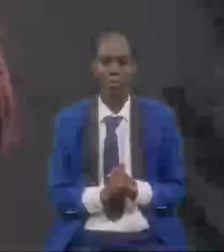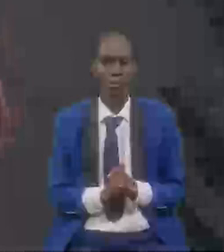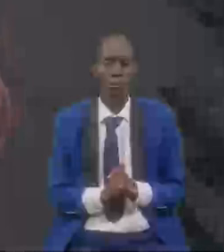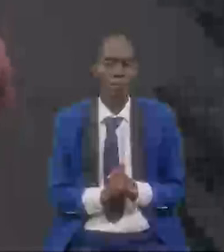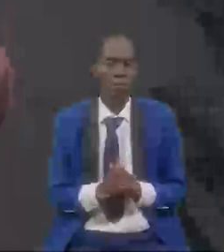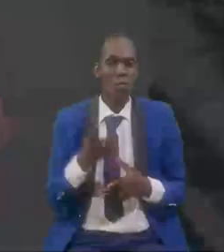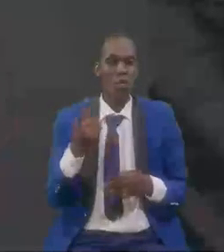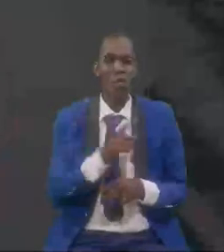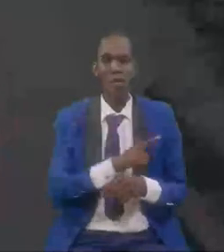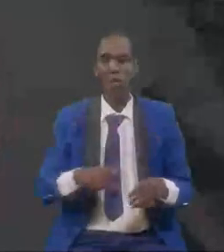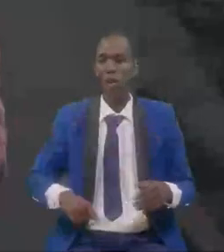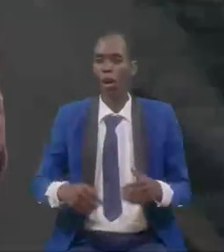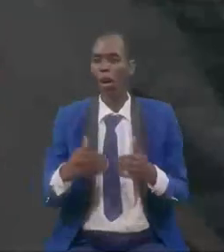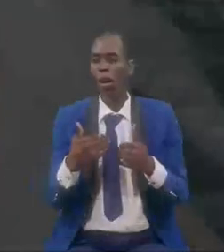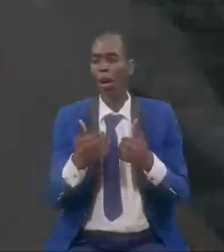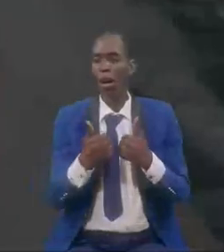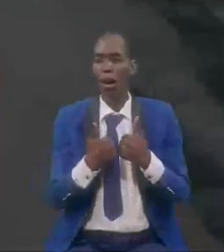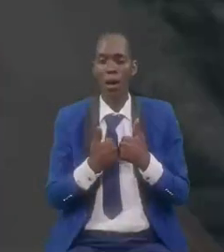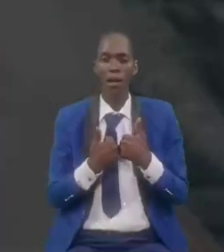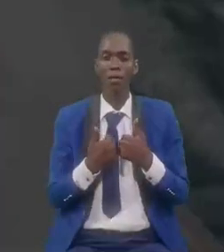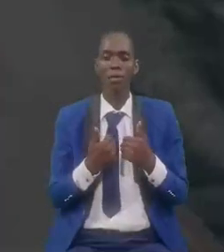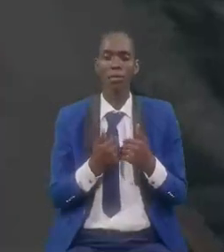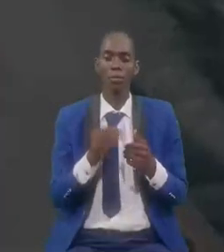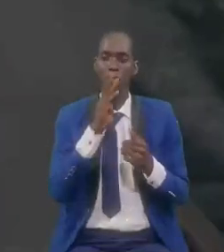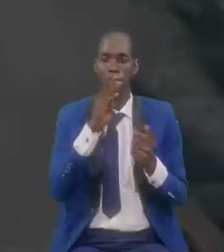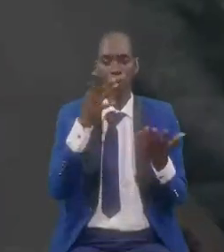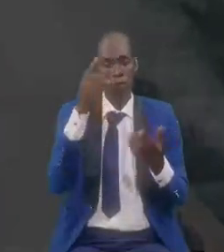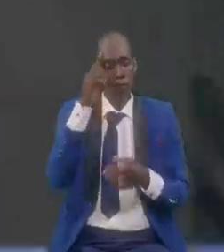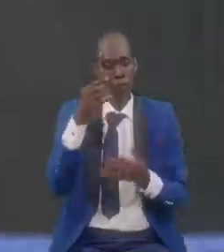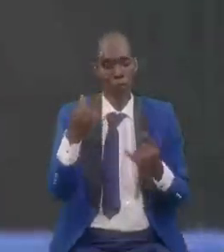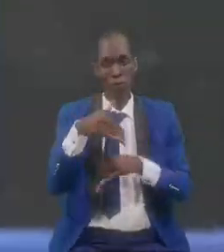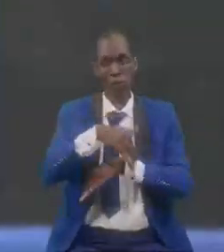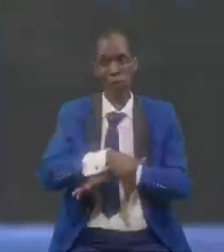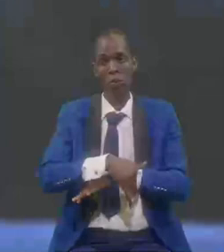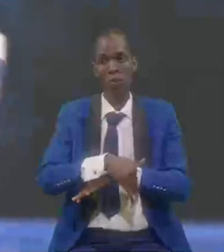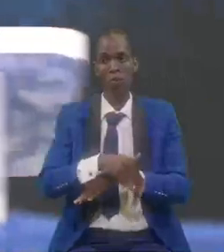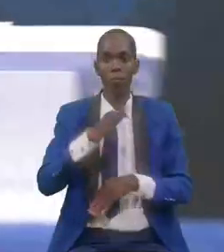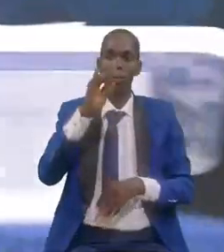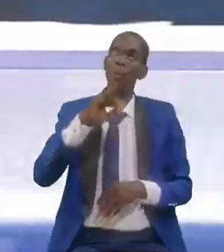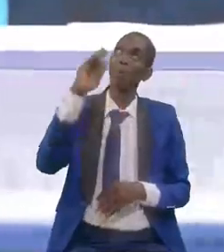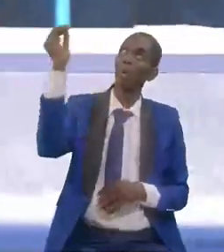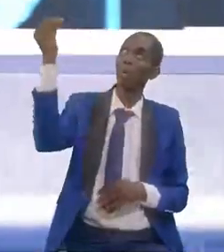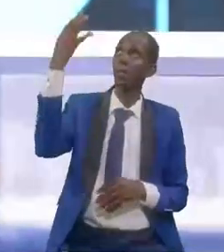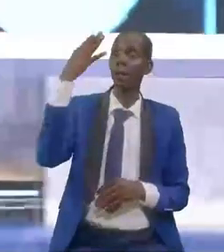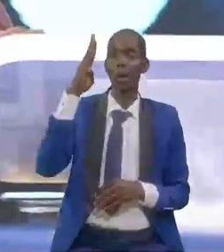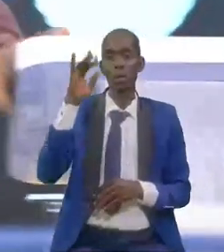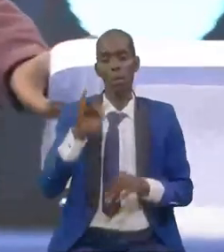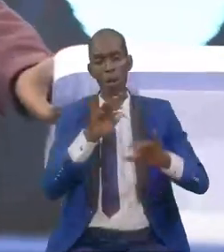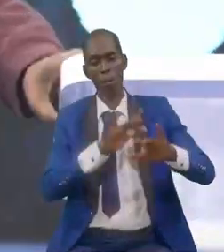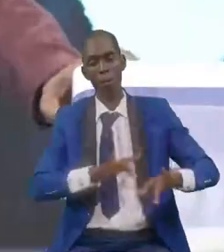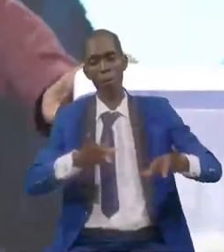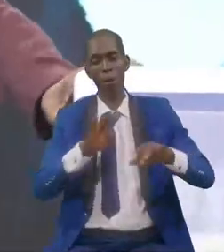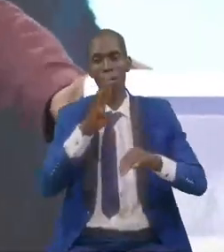Le Seigneur vous a béni. Le Seigneur a beaucoup en réserve pour vous ce soir. Par la grâce, par la miséricorde,